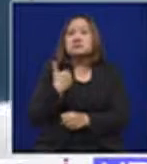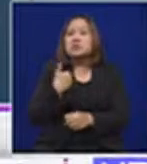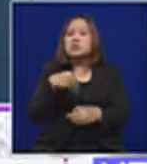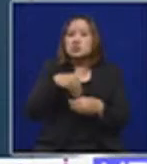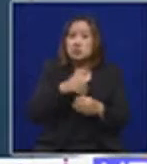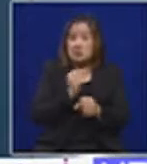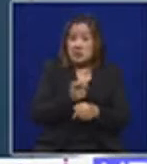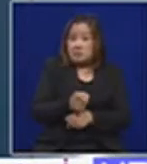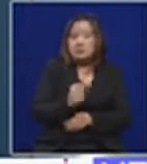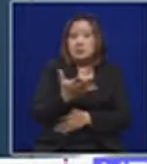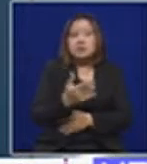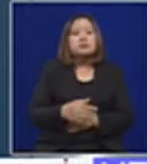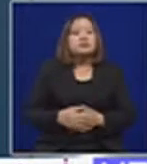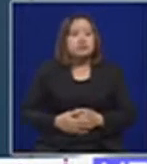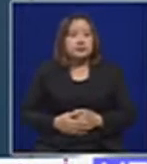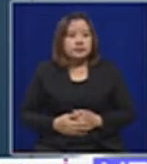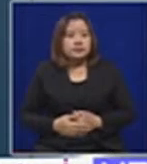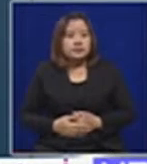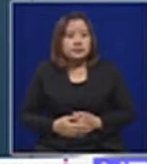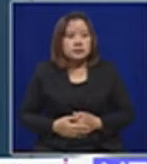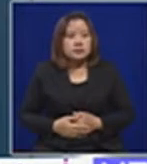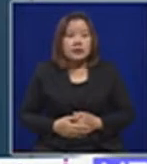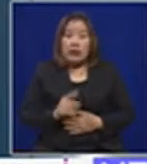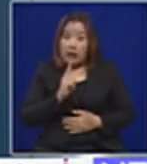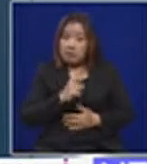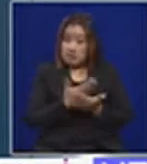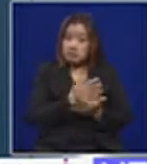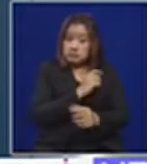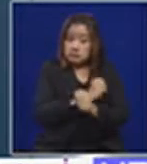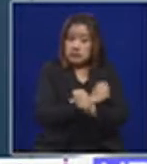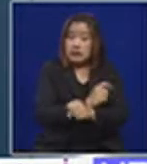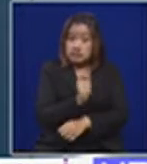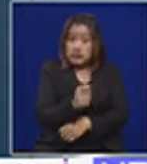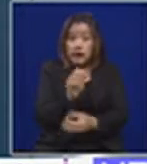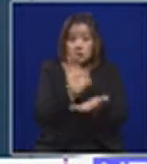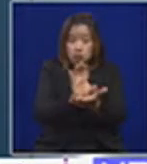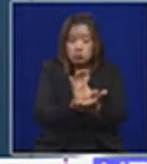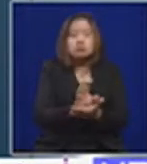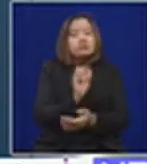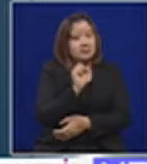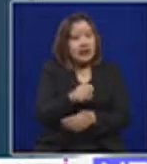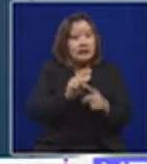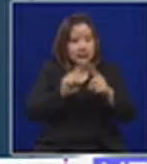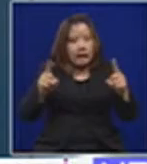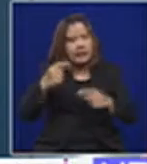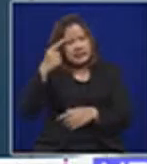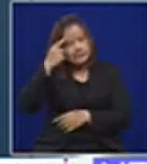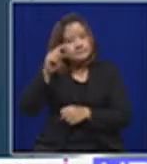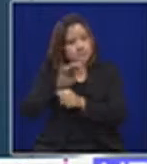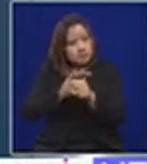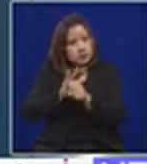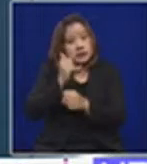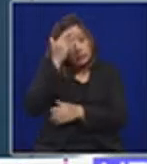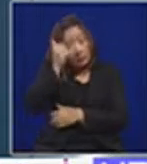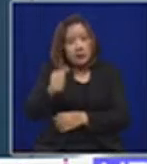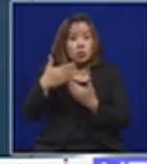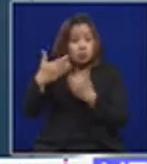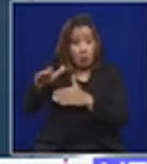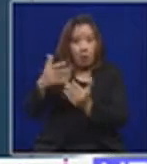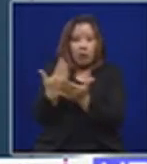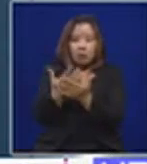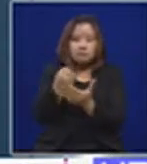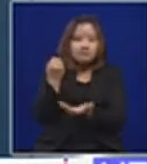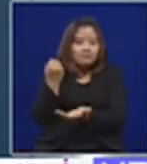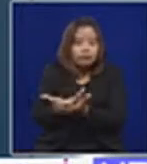ไปทำตลาดตรงนี้ถามว่าต้นทุนเพิ่มไหมเพิ่มแต่คุ้มแน่นอนเพราะสมองเนี่ยมันมหาศาลคิดแ